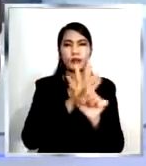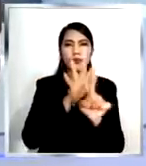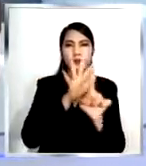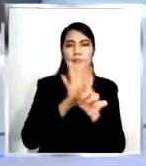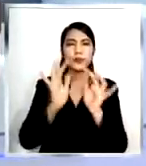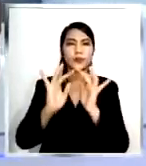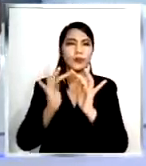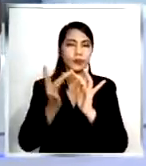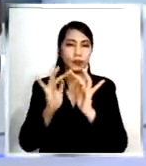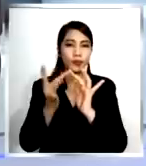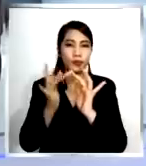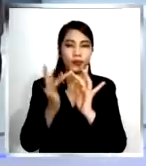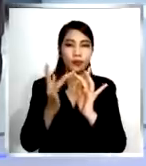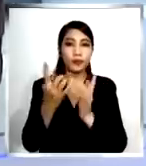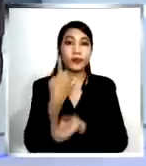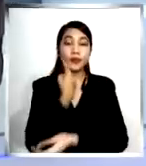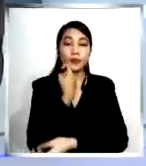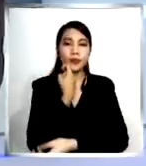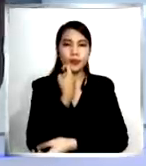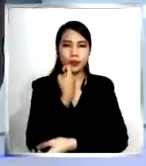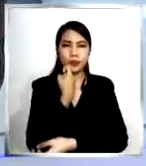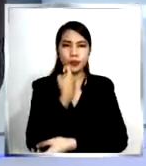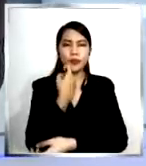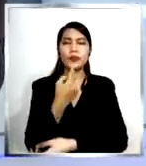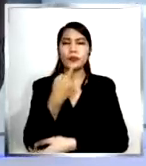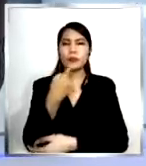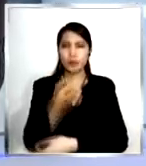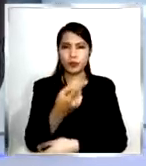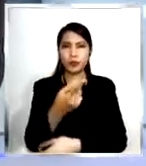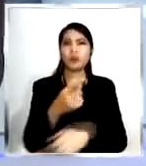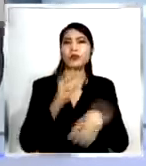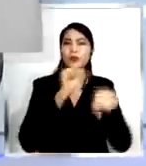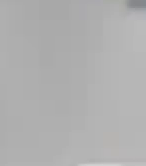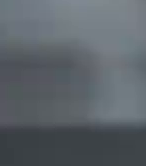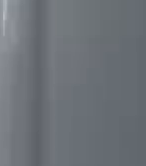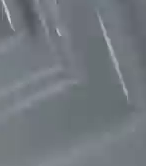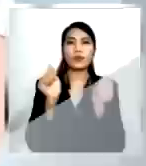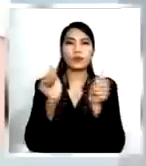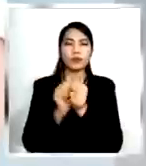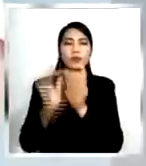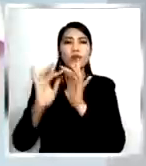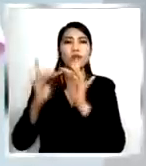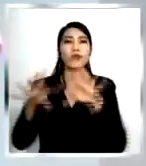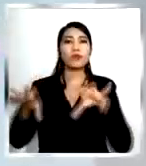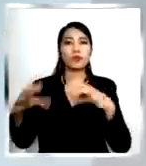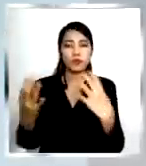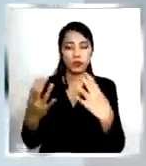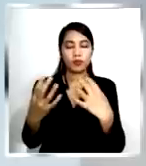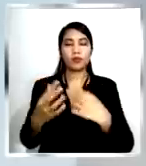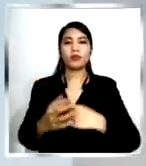ang pag-attend sa online class. Narito ang pagtutok ni Ivan Mayrina.